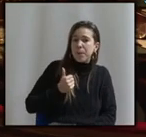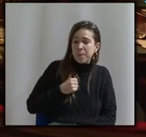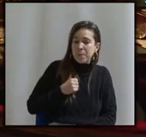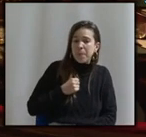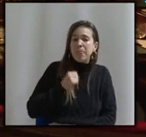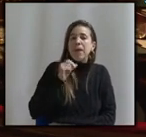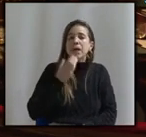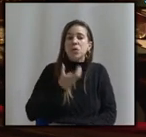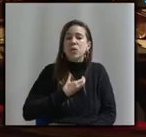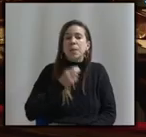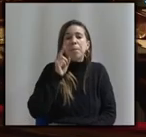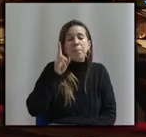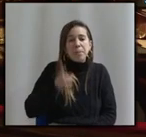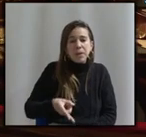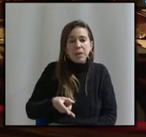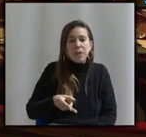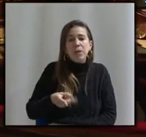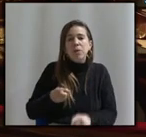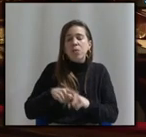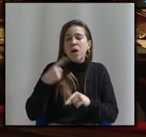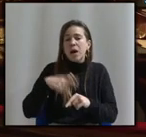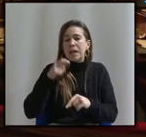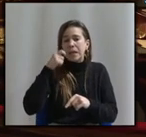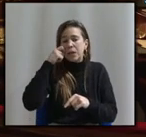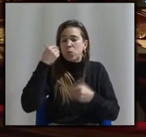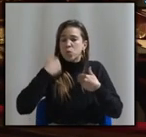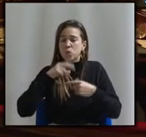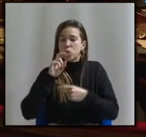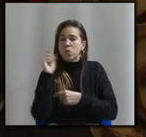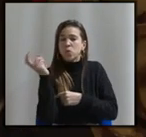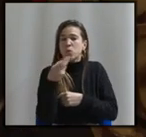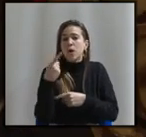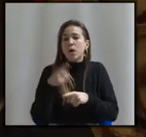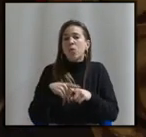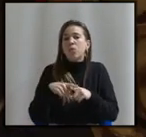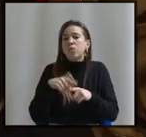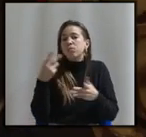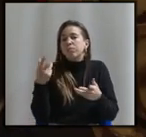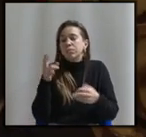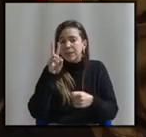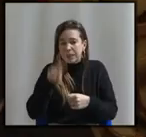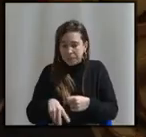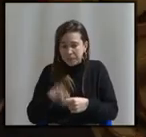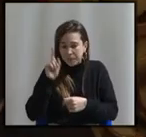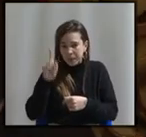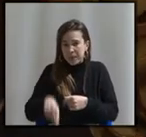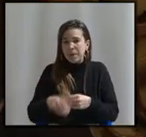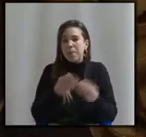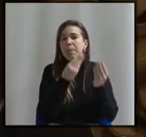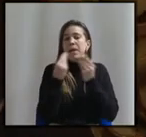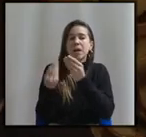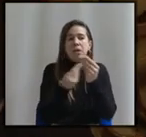de Vic com a capital tenim de més recursos humans i aquí sí que hem pogut tirar dels tècnics de medi ambient, que també els agraïm la seva aportació